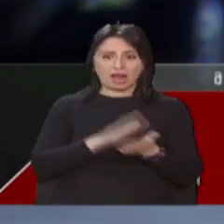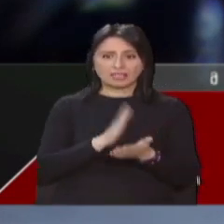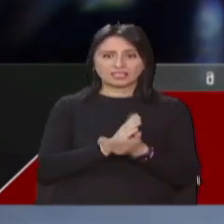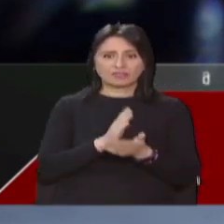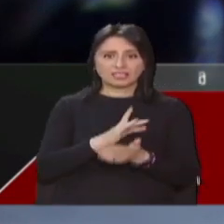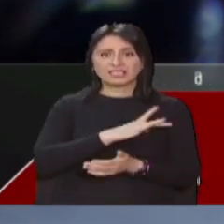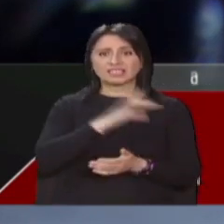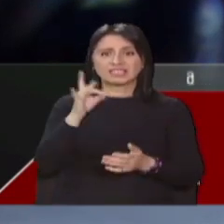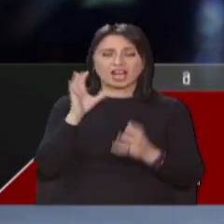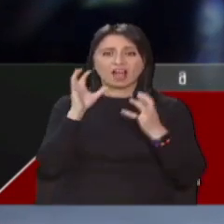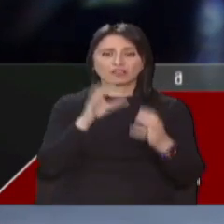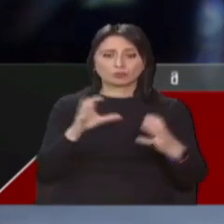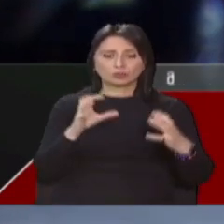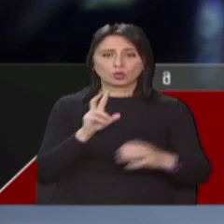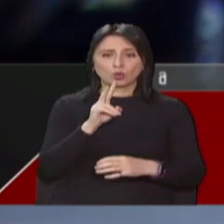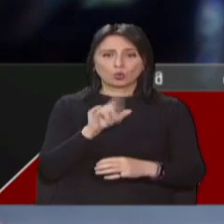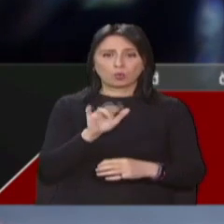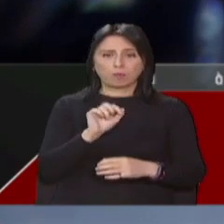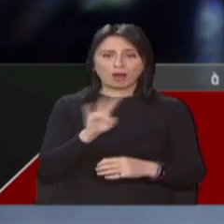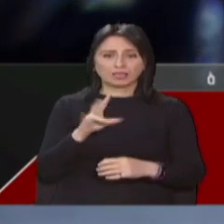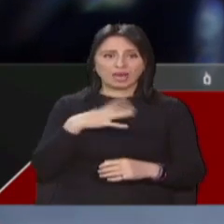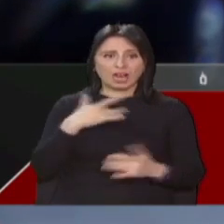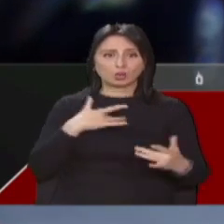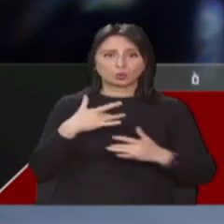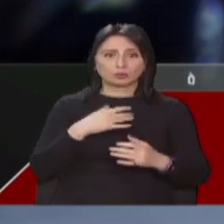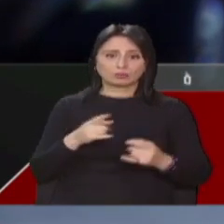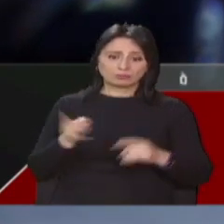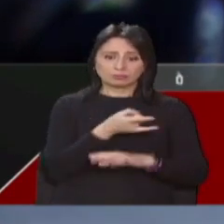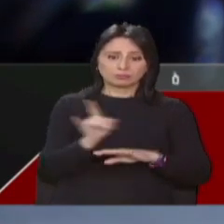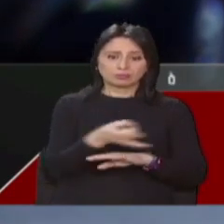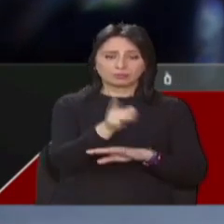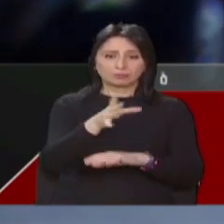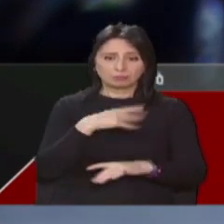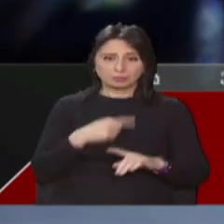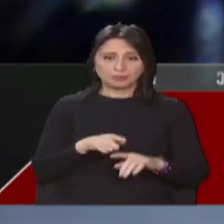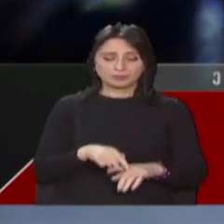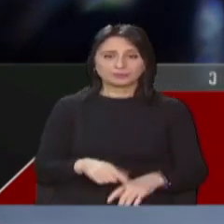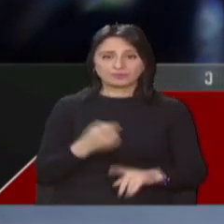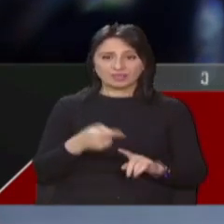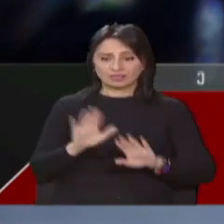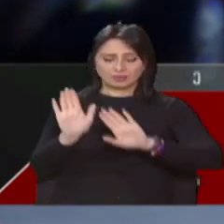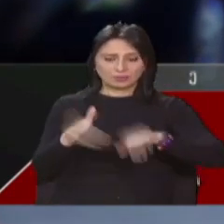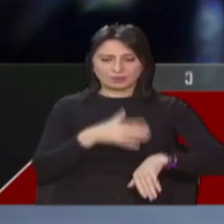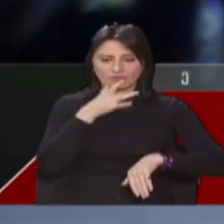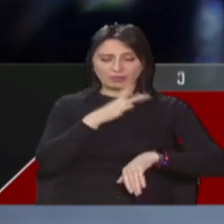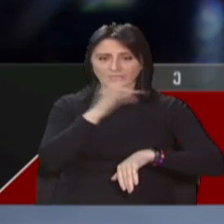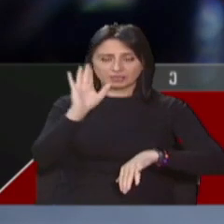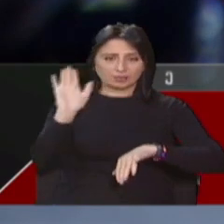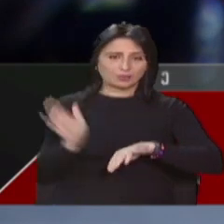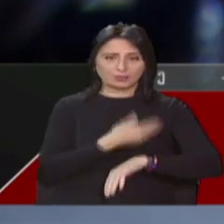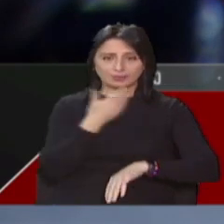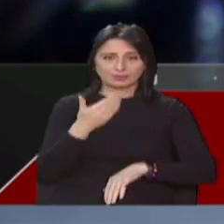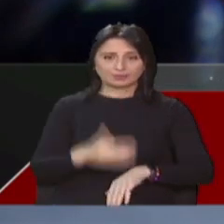ეს საბჭოთა ავტობუსი, რომლითაც თავის დროზე ქართული თეატრის დასები გადაადგილდებოდნენ. აი ეს ეპოქა, საბჭოთა